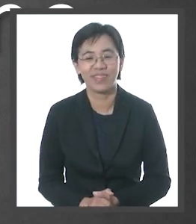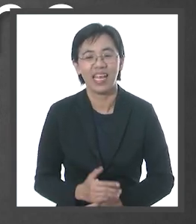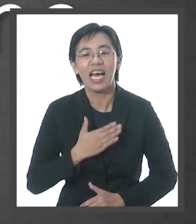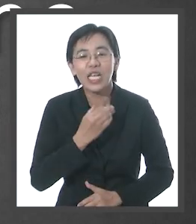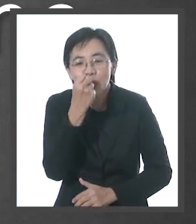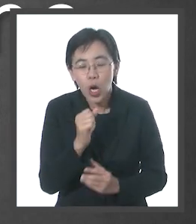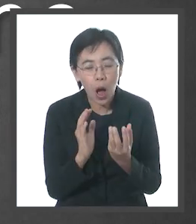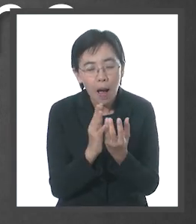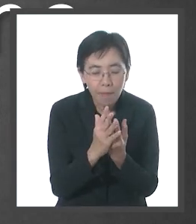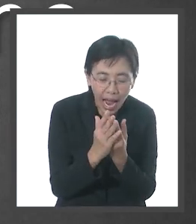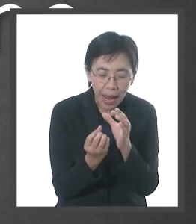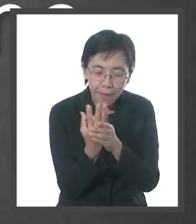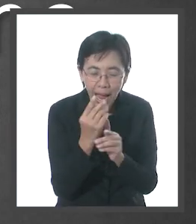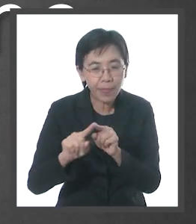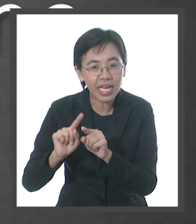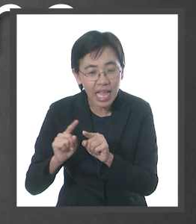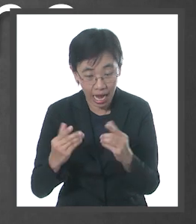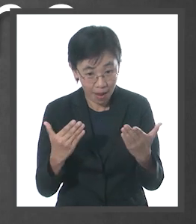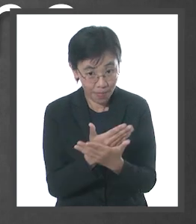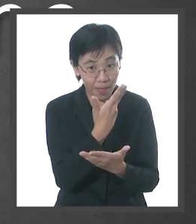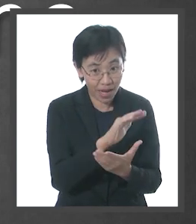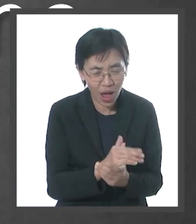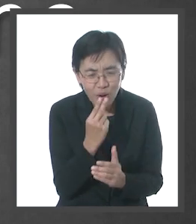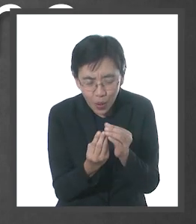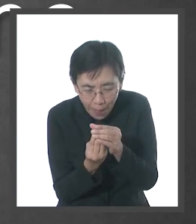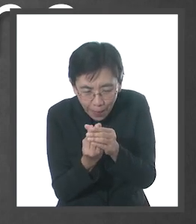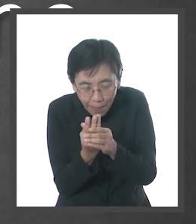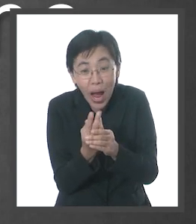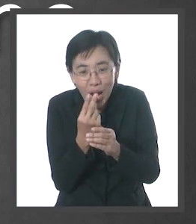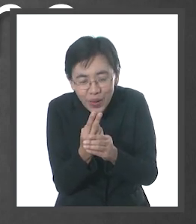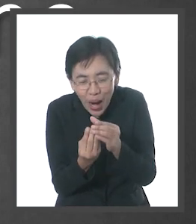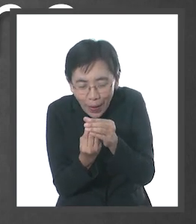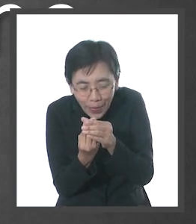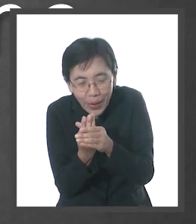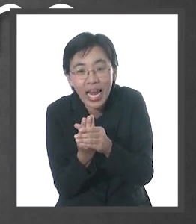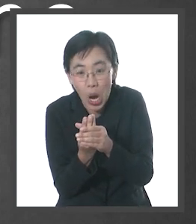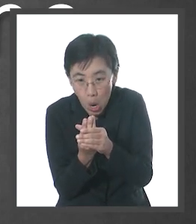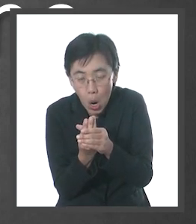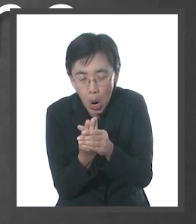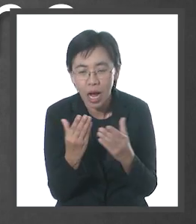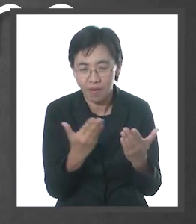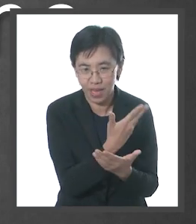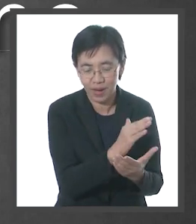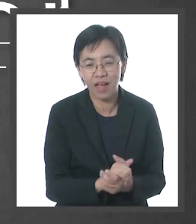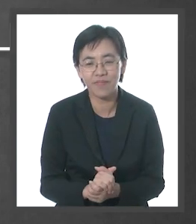ลูกผักหลายๆชนิดนะคะอันนี้เราเปลี่ยนไปแล้วรอบนึงนะคะมันเลยยังดูเด็กอยู่ตัวนี้เนี่ยเราจะมีตัวนึงที่เราสามารถที่จะคอนโทรลได้ค่ะอย่